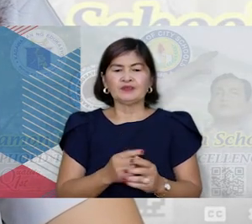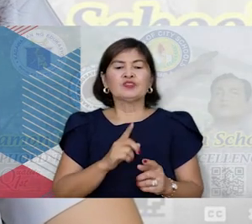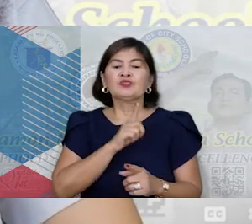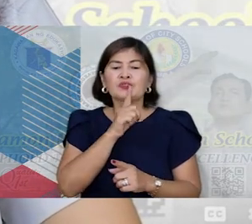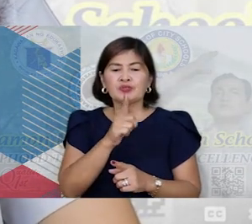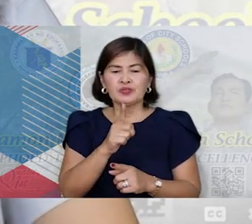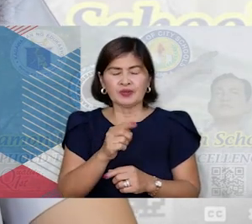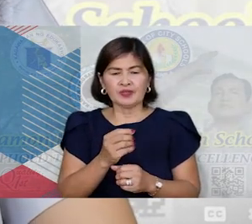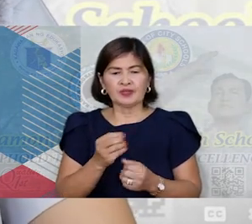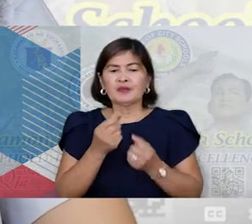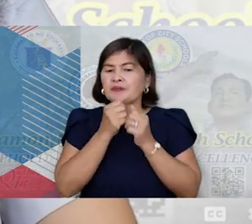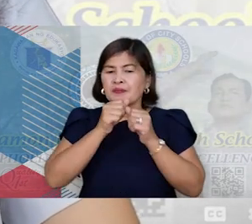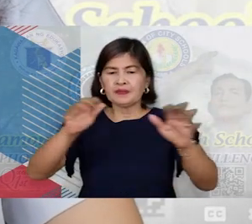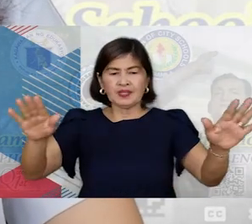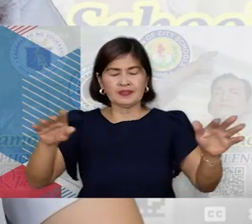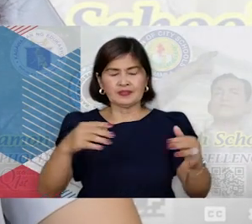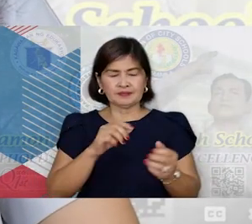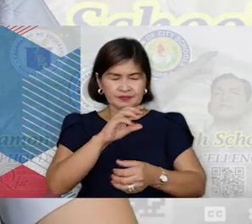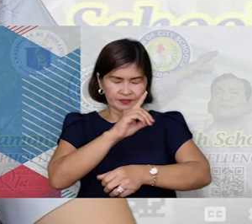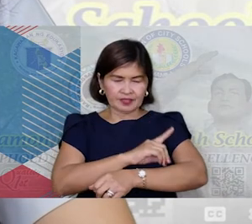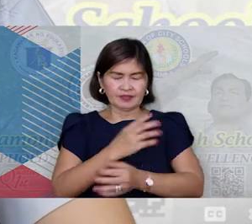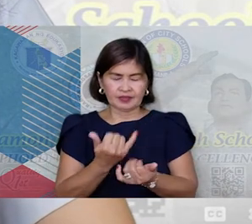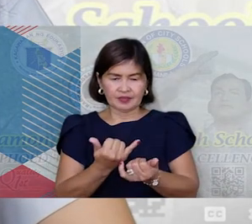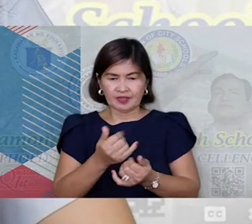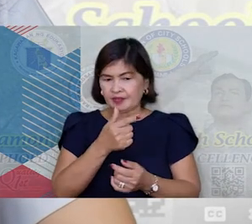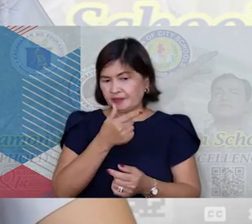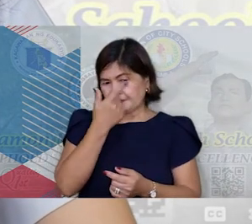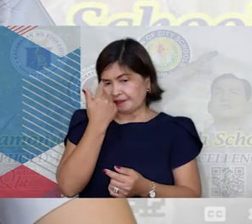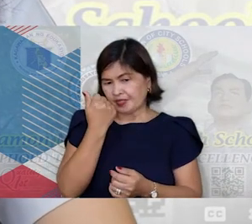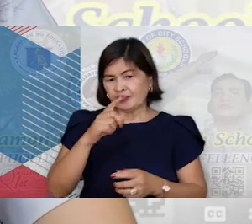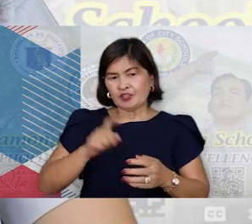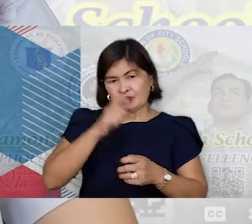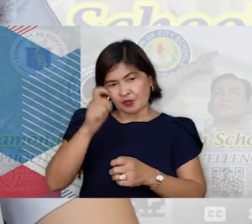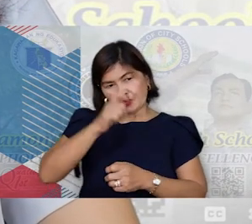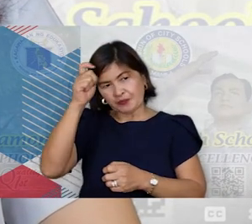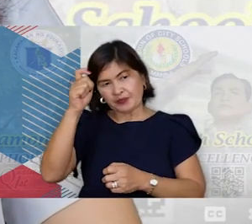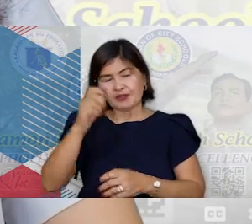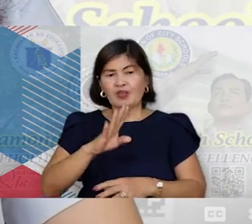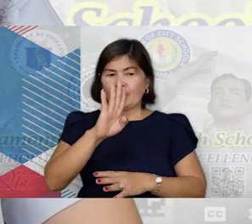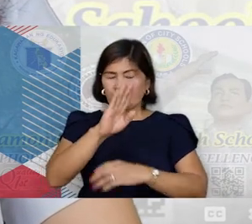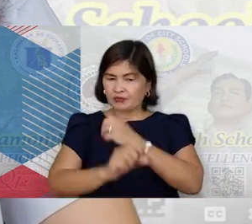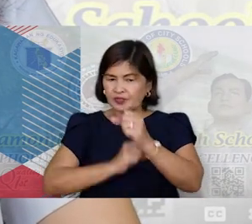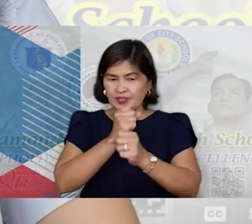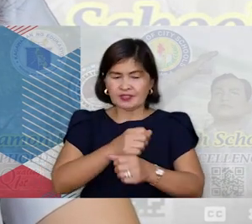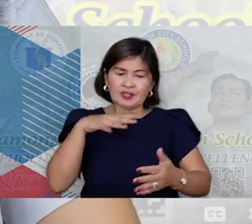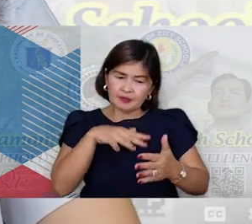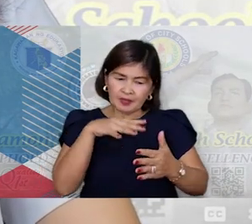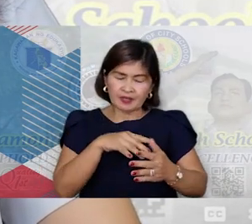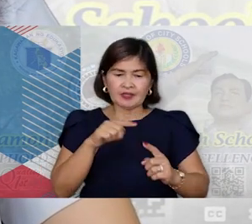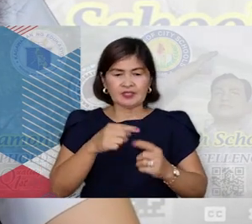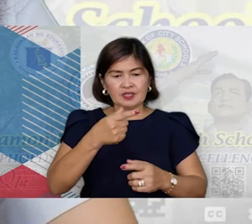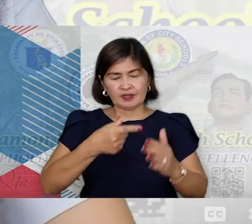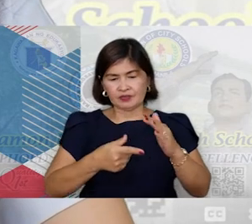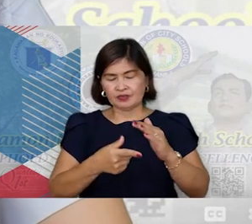Tunay ng pagpala ang araw na ito dahil napagtagumpayan natin ang 4 na taon pag-aaral sa junior